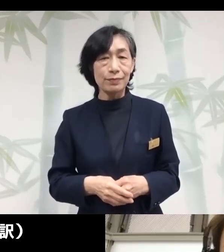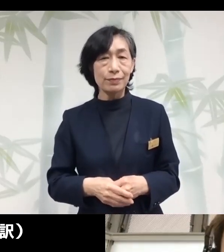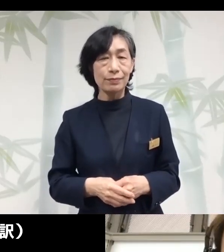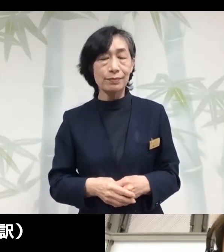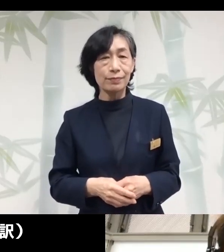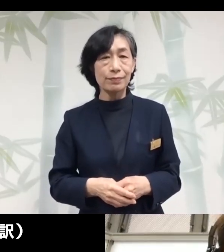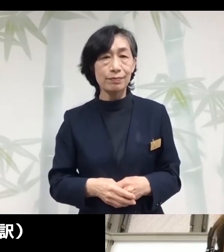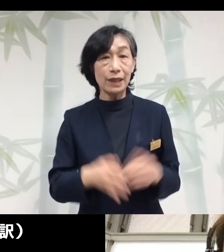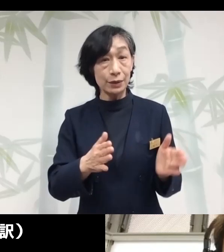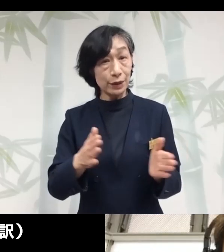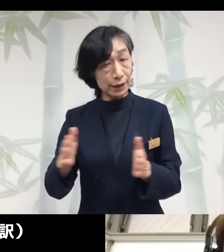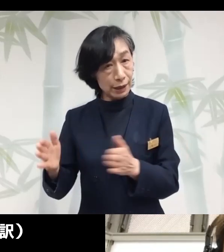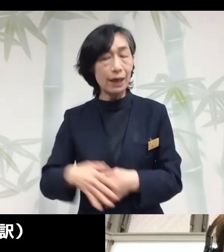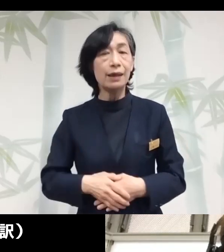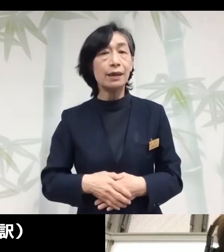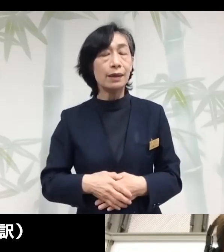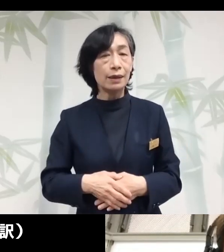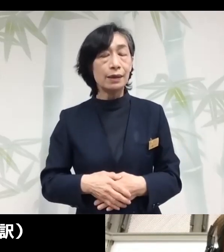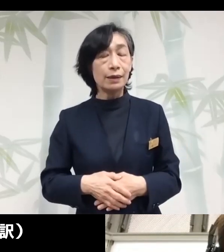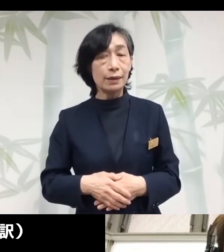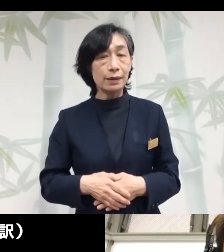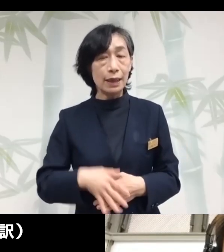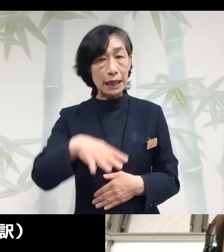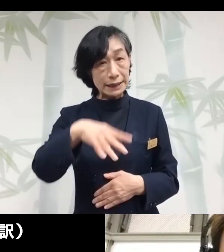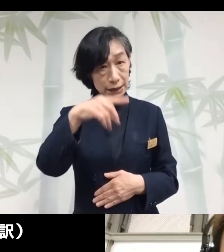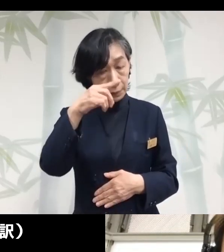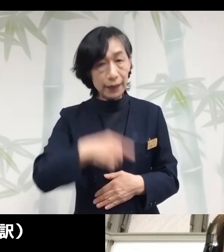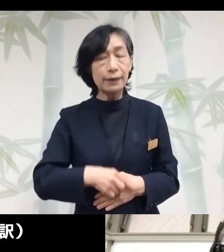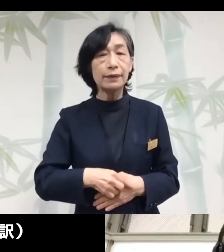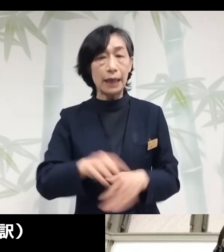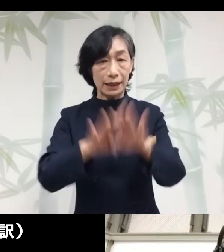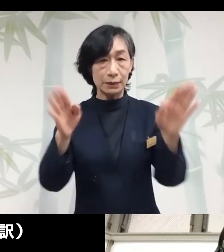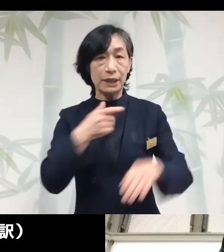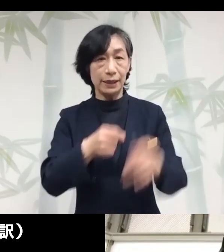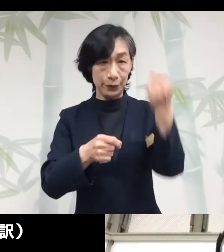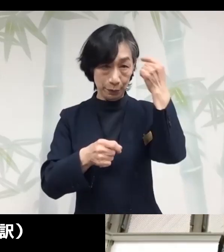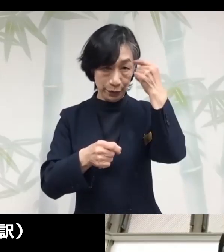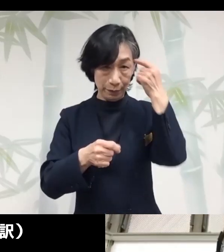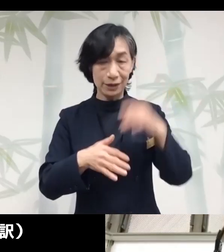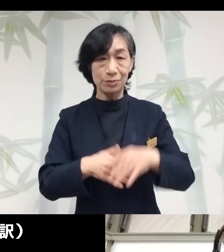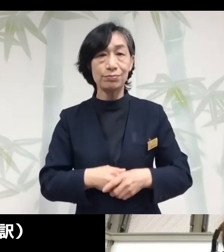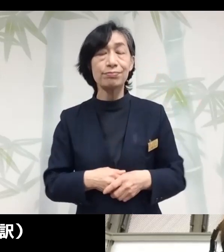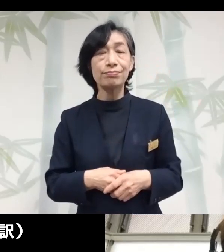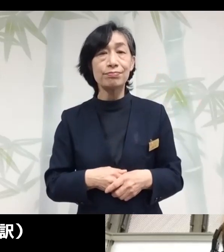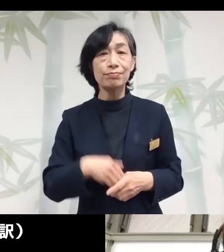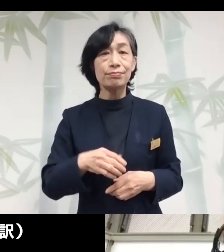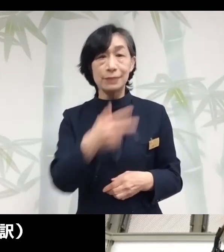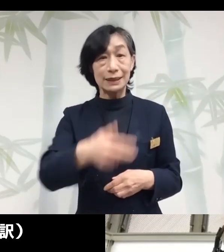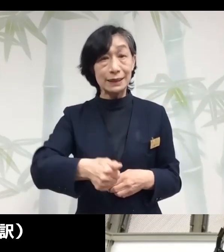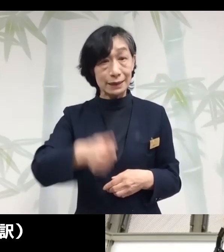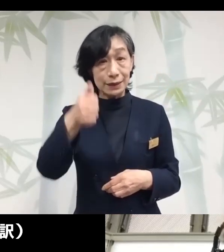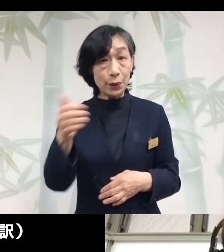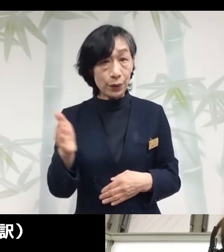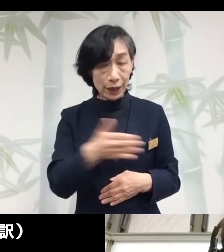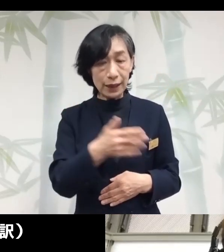それでは早速対話の輪始めてまいりたいと思います。まずは市長から市内